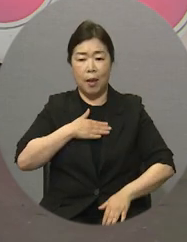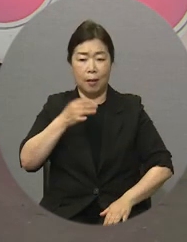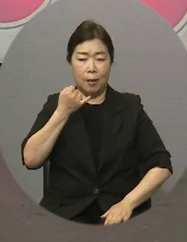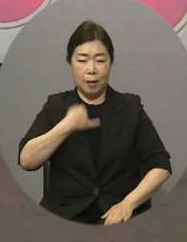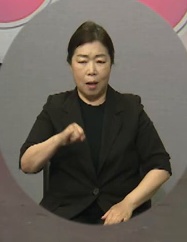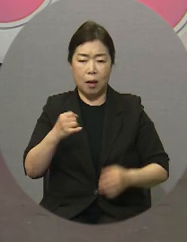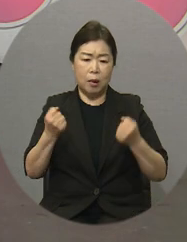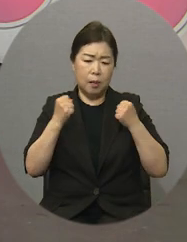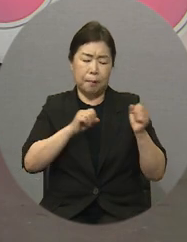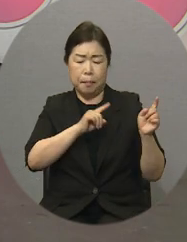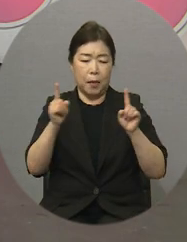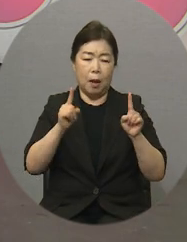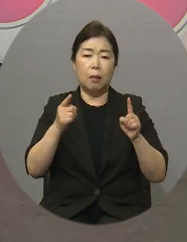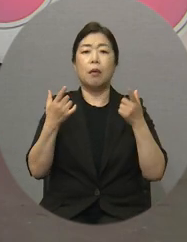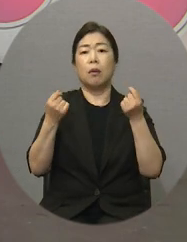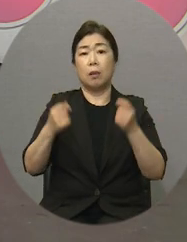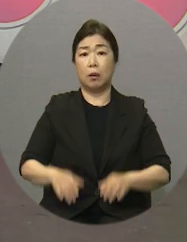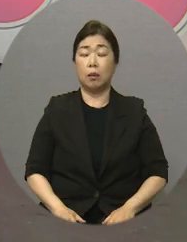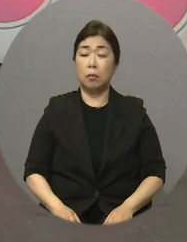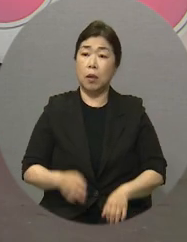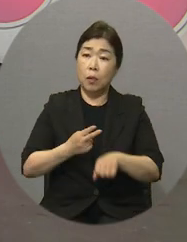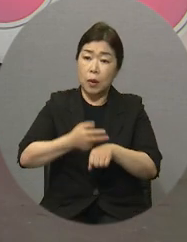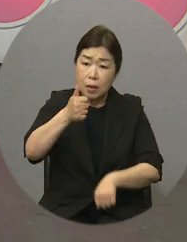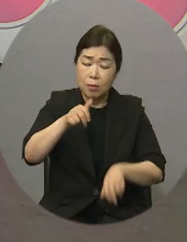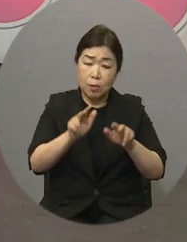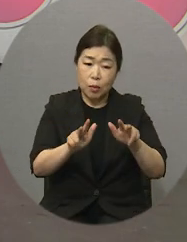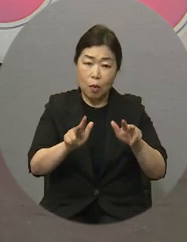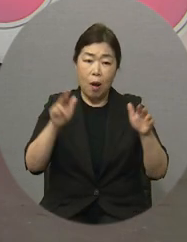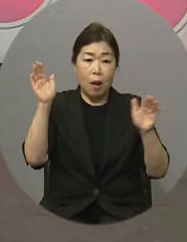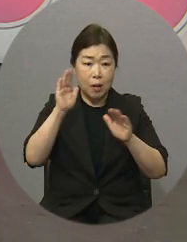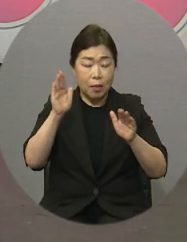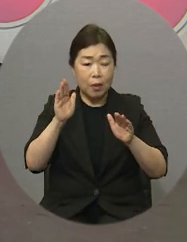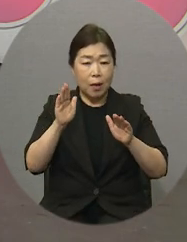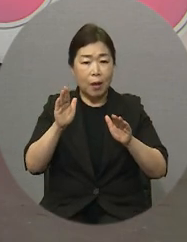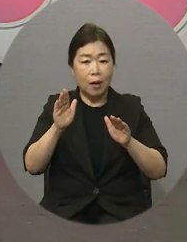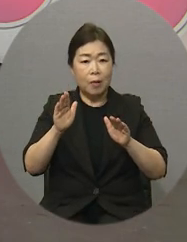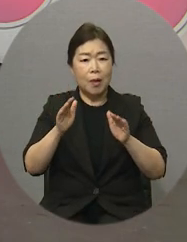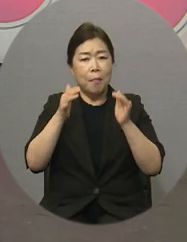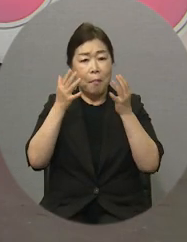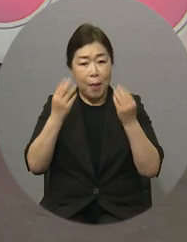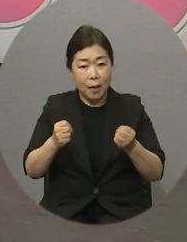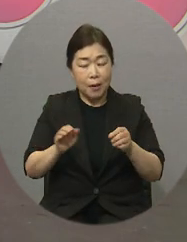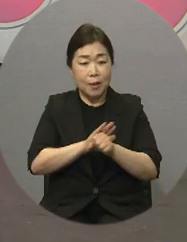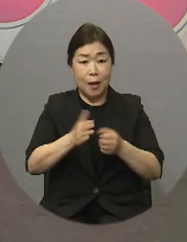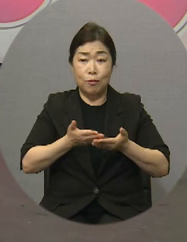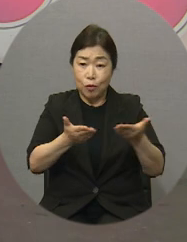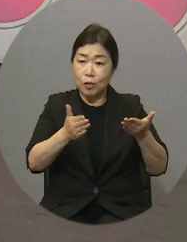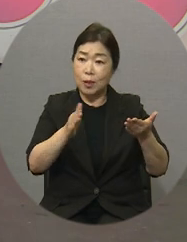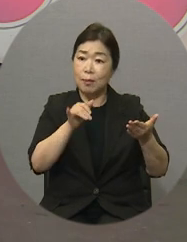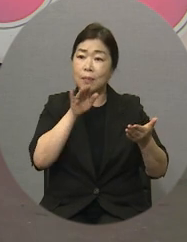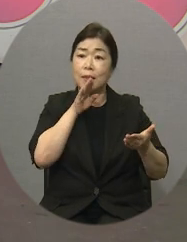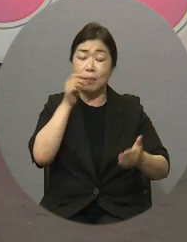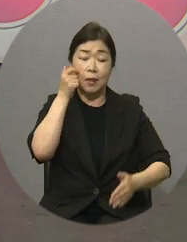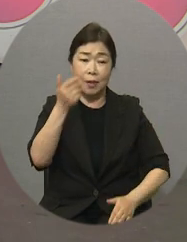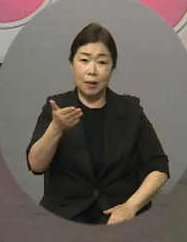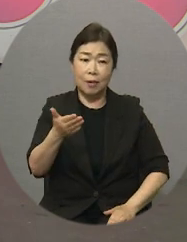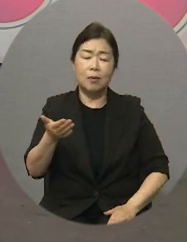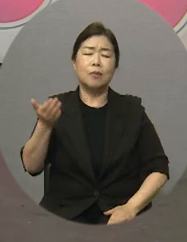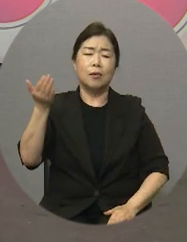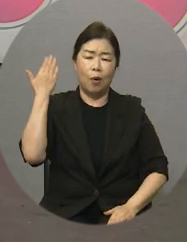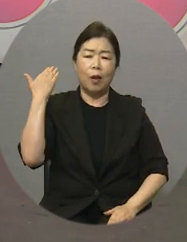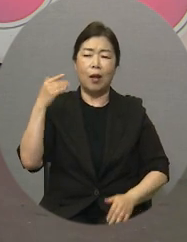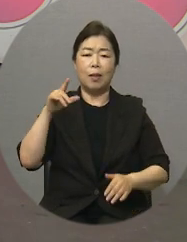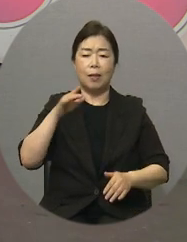날 것 같은데요. 선생님, 지금도 학생들에게 많은 사랑 베풀고 있으시죠? 정말 그때